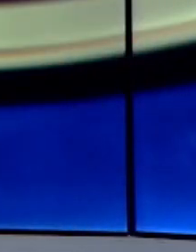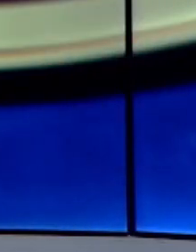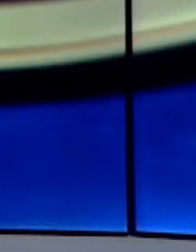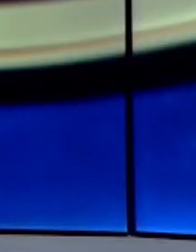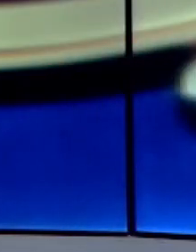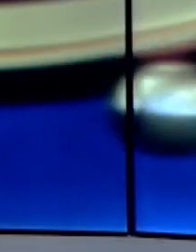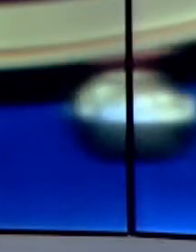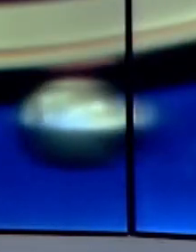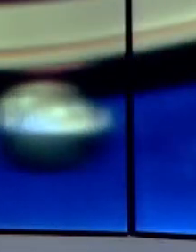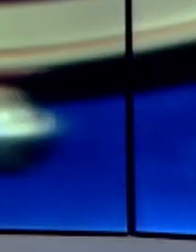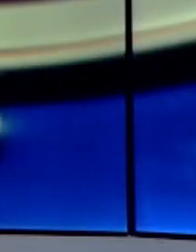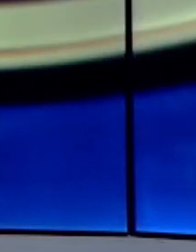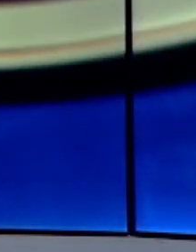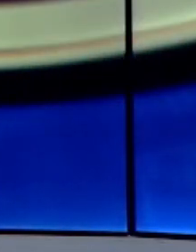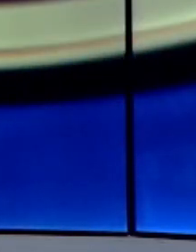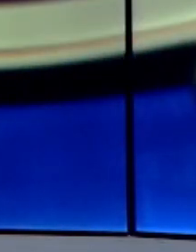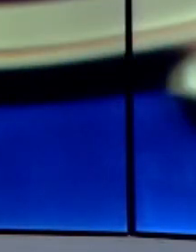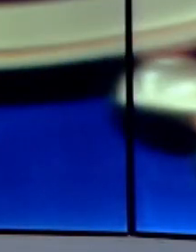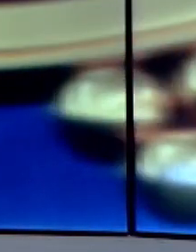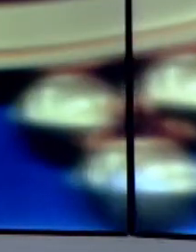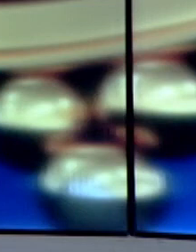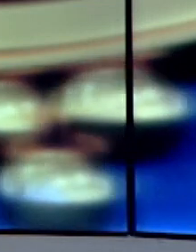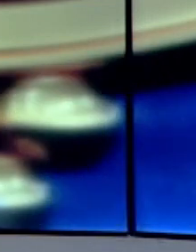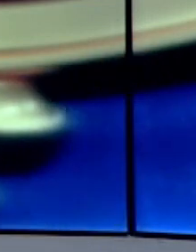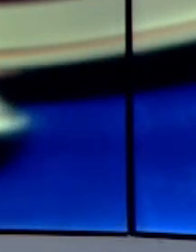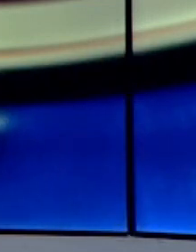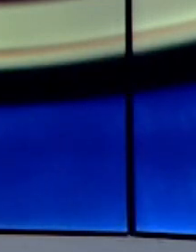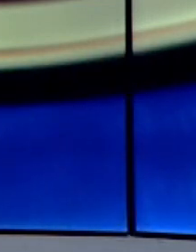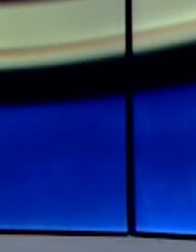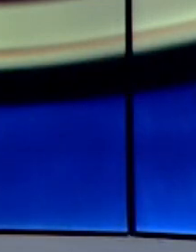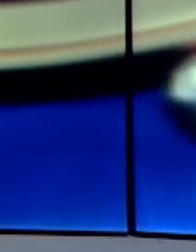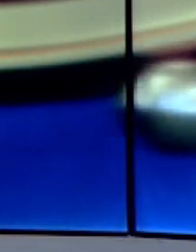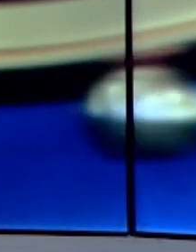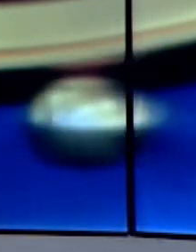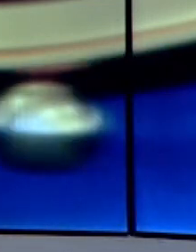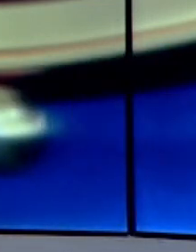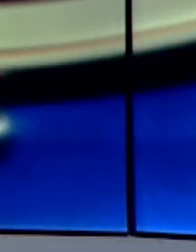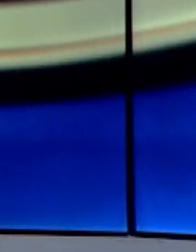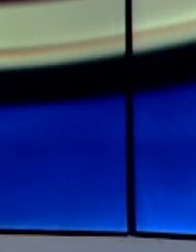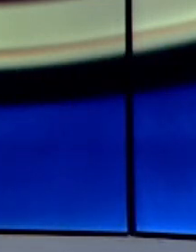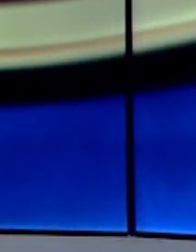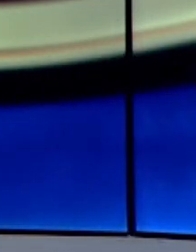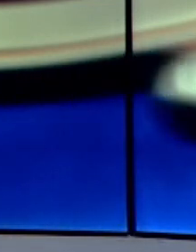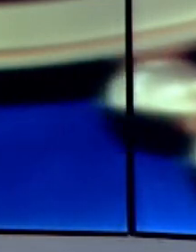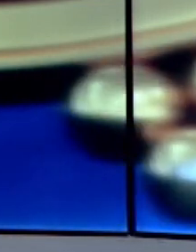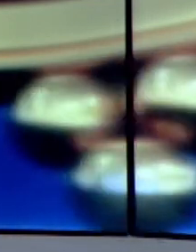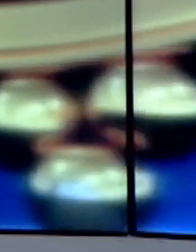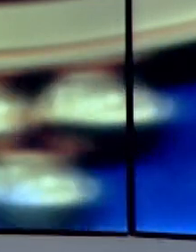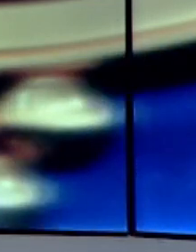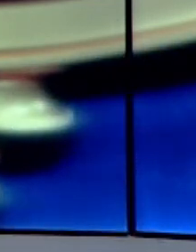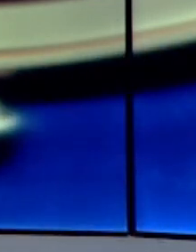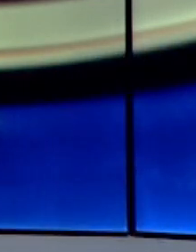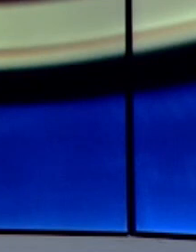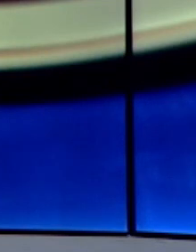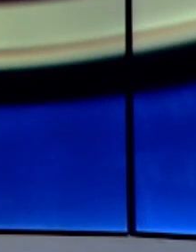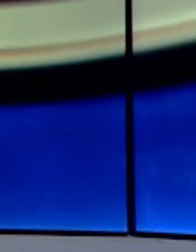Эмэгтэйчүүд маань жирэмслэлтийн хугацаанд 9-12 кг жин нэмэх нь хэвийн үзэгдэл гэж үздэг. Гэтэл зохисгүй